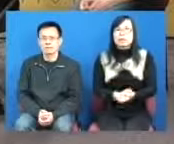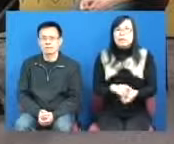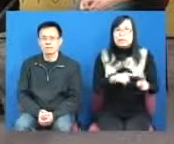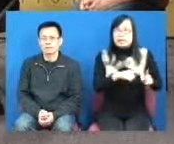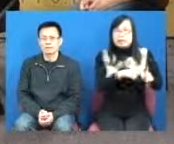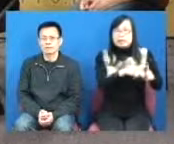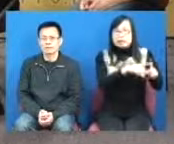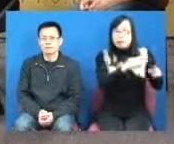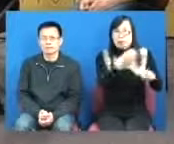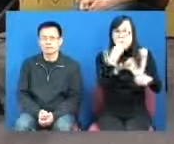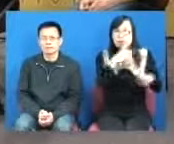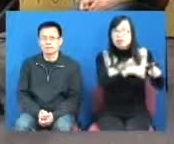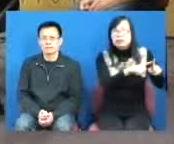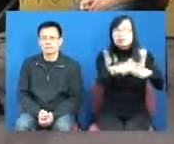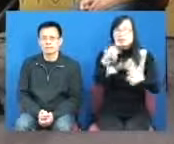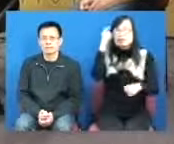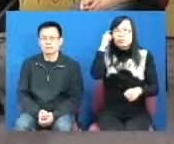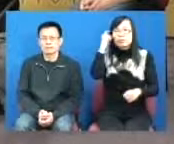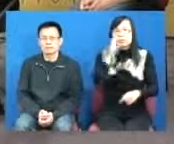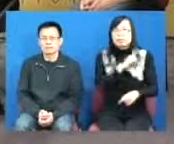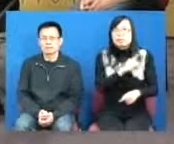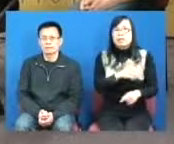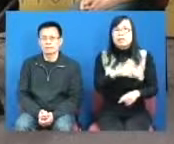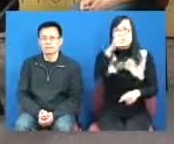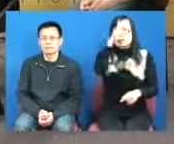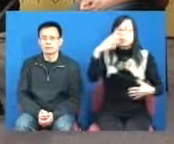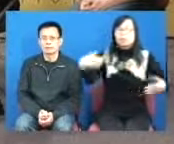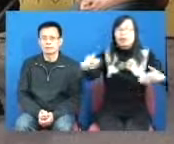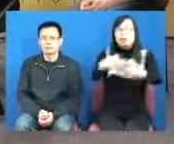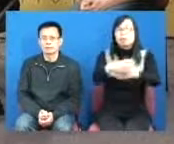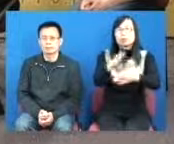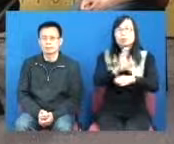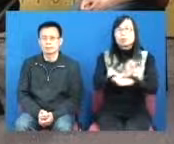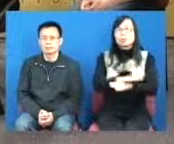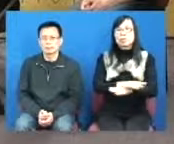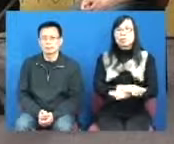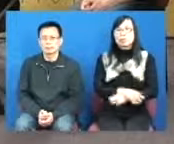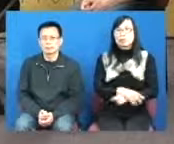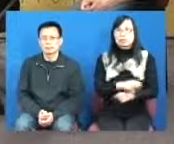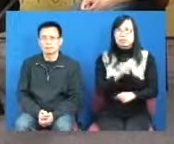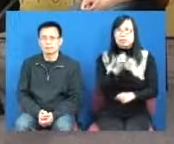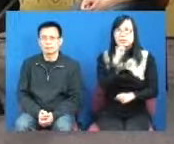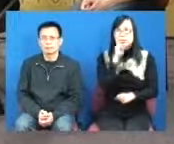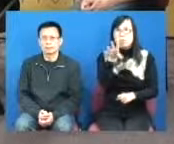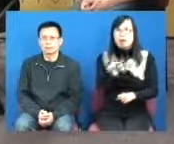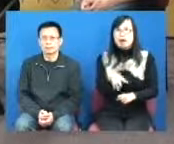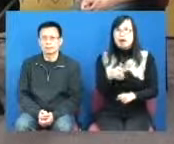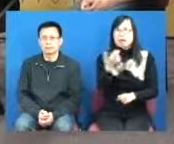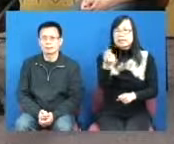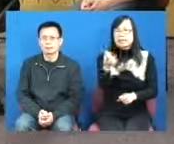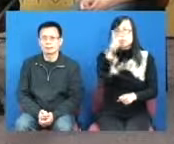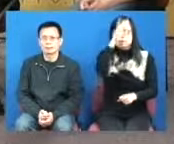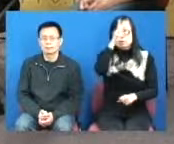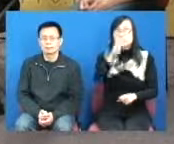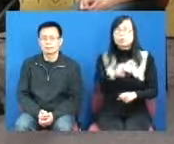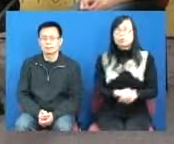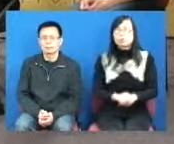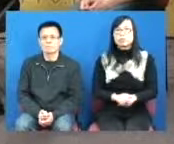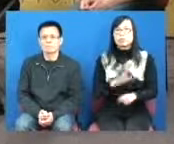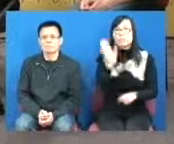自己怎樣用錢但你說政府抱著他不放你然後告訴我們其實是小政府大家都覺得這個